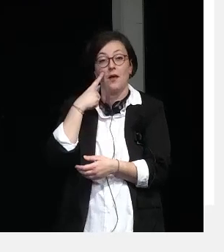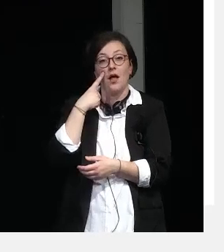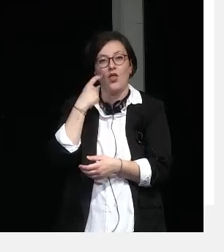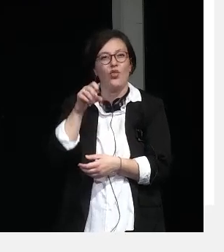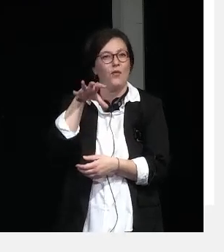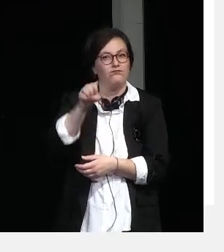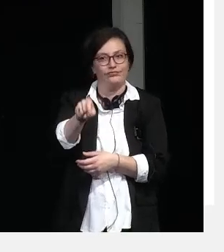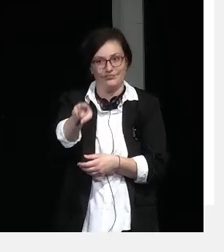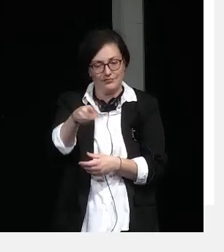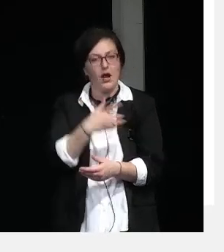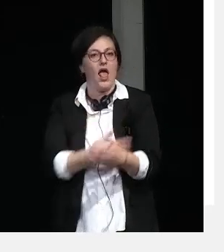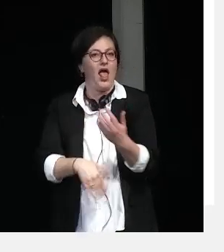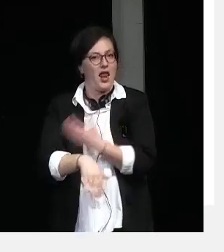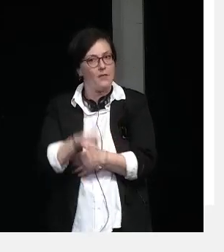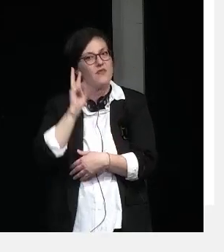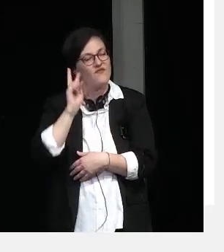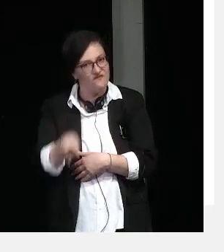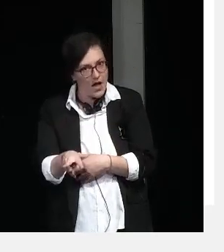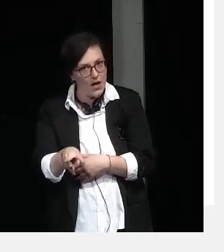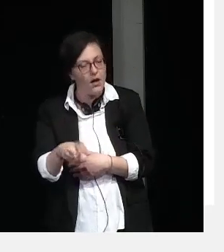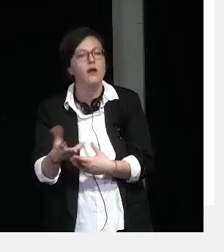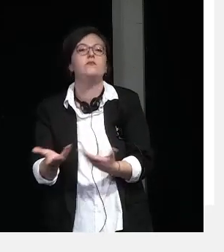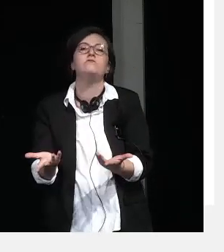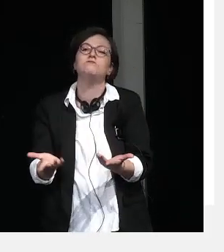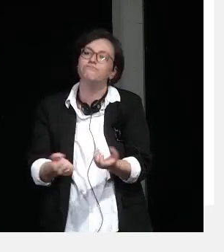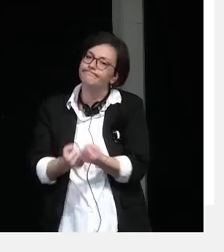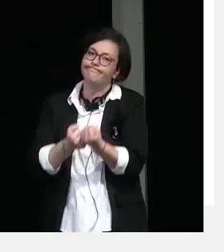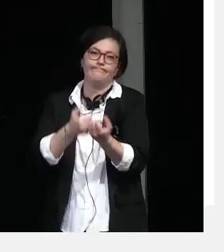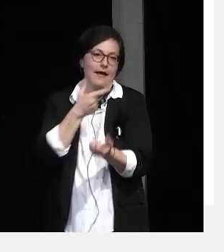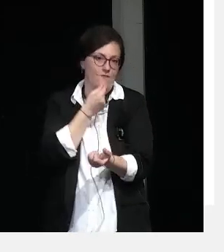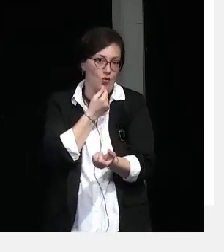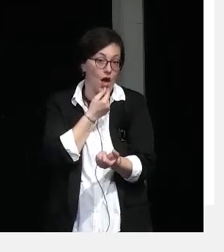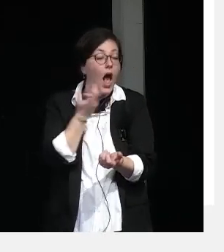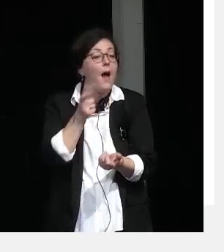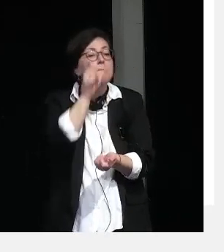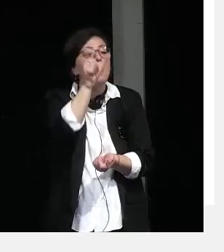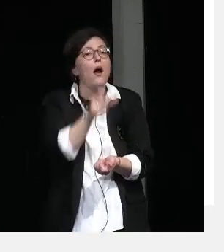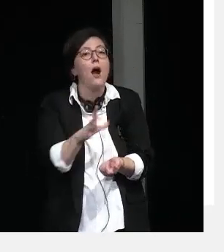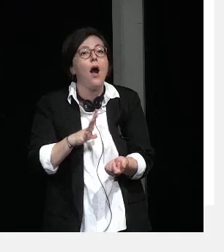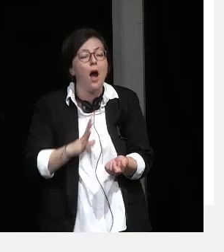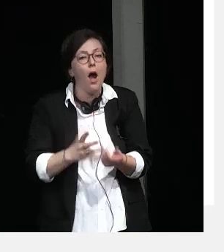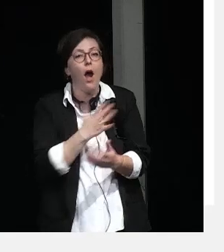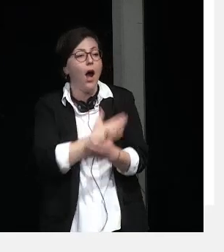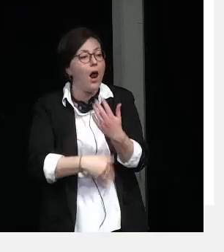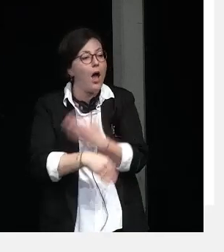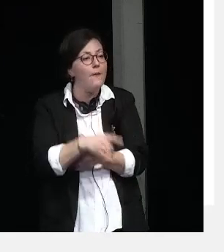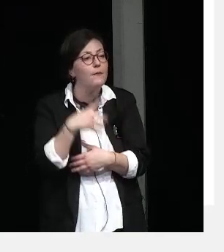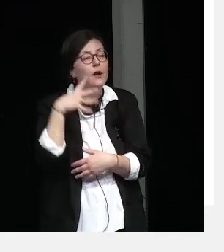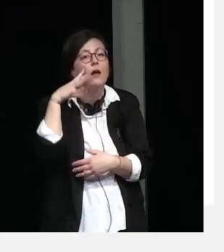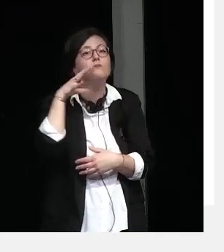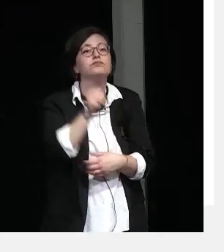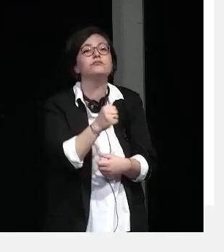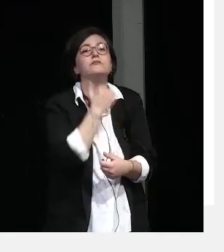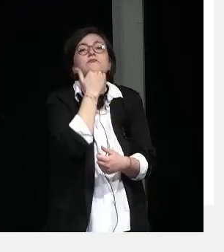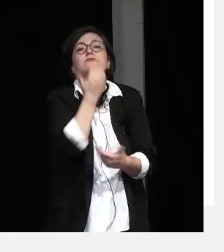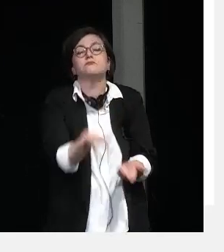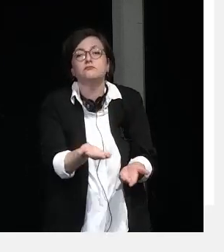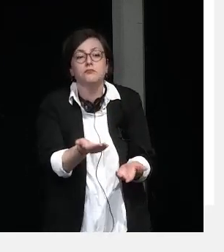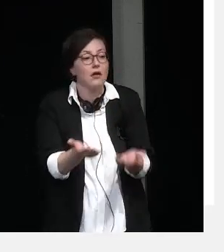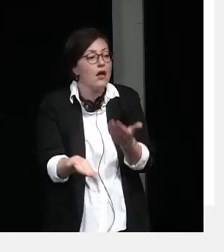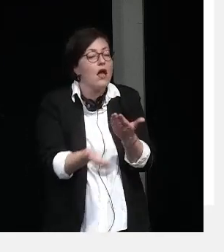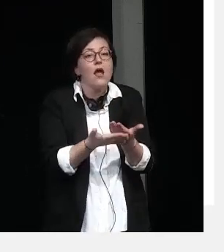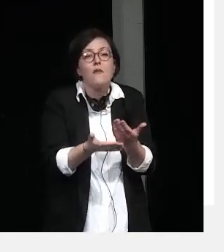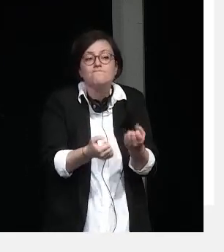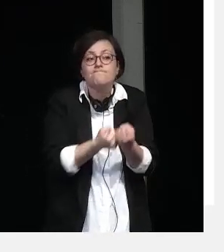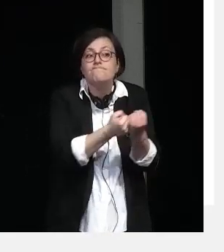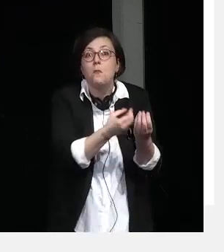που η αναπηρία του δεν φαίνεται. Και ξέρετε, τουλάχιστον εμείς εδώ στην Ελλάδα έχουμε και αυτό το στερεοτυπικό